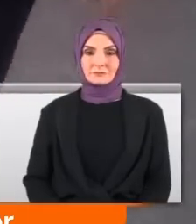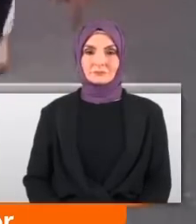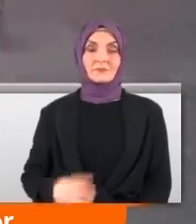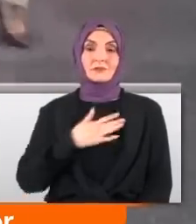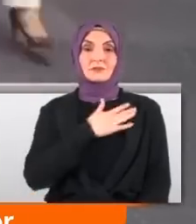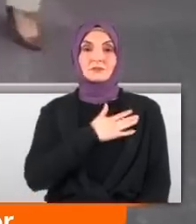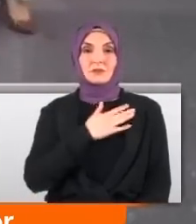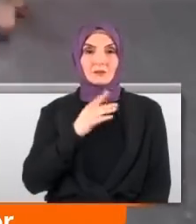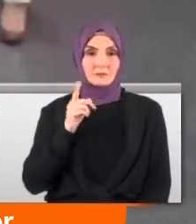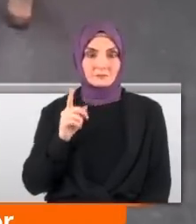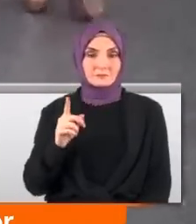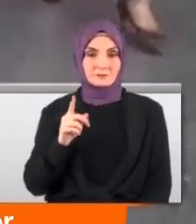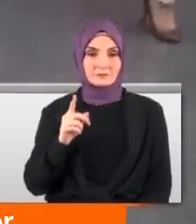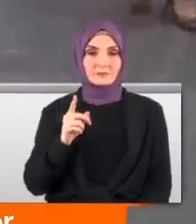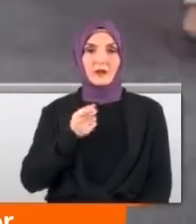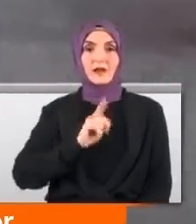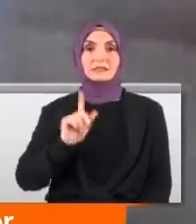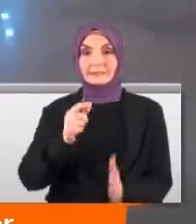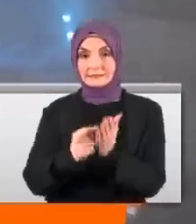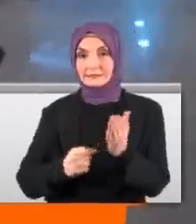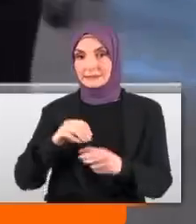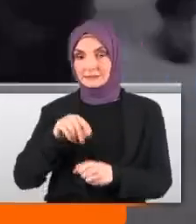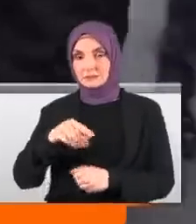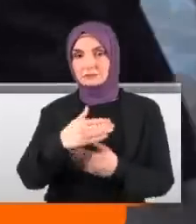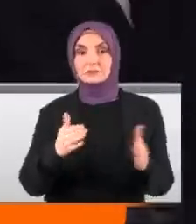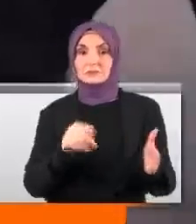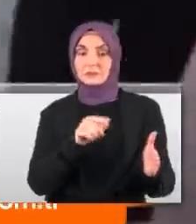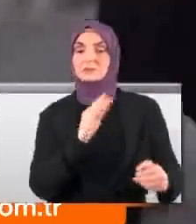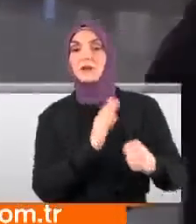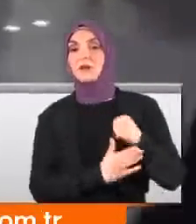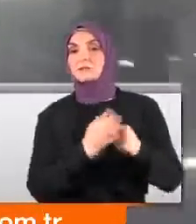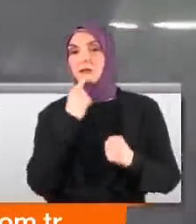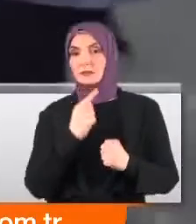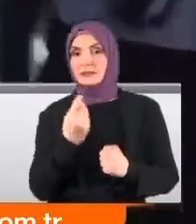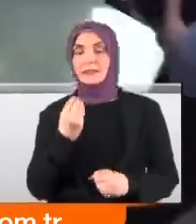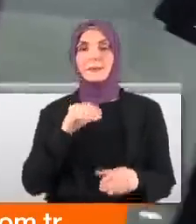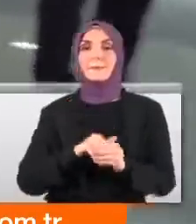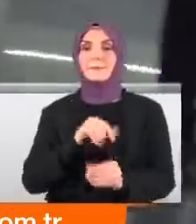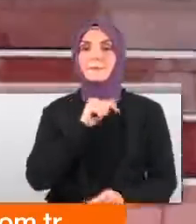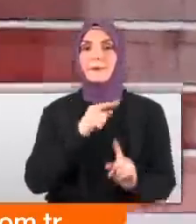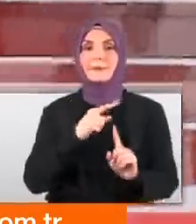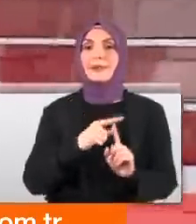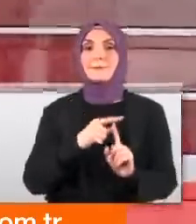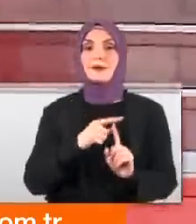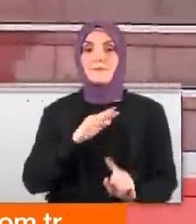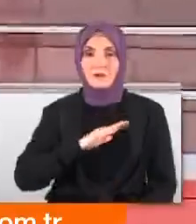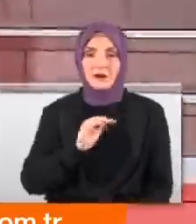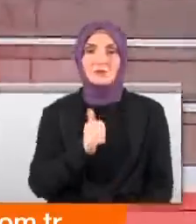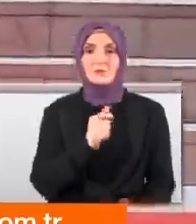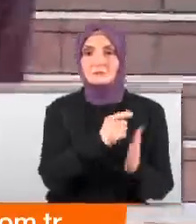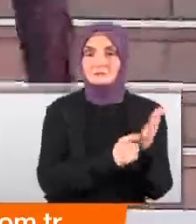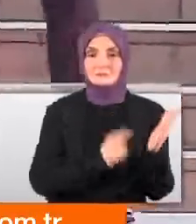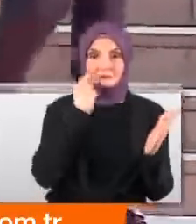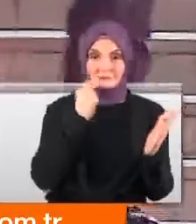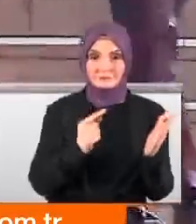CHP aday listesi için sandığı yasakladı. İYİ Parti temayül yoklamasıyla CHP'ye üstü kapalı demokrasi mesajı